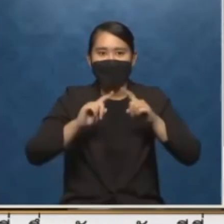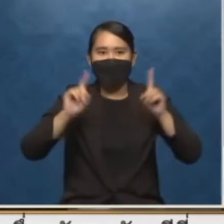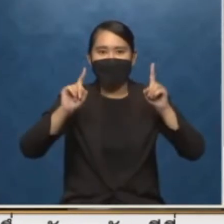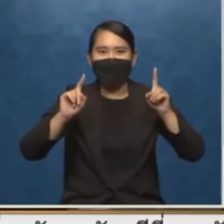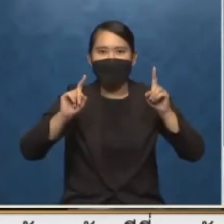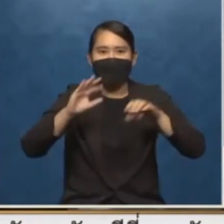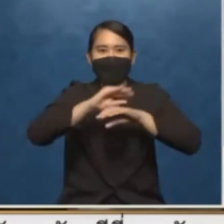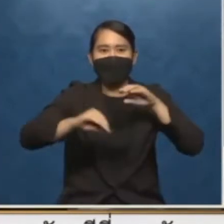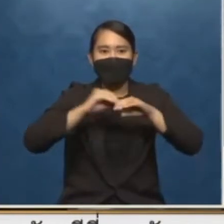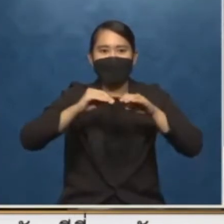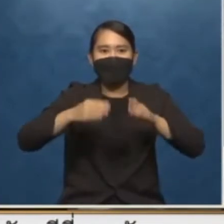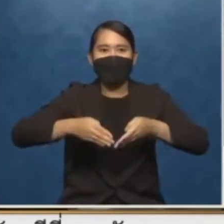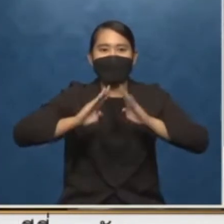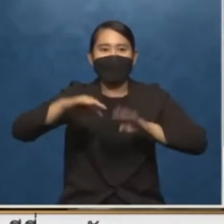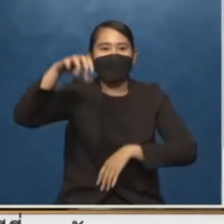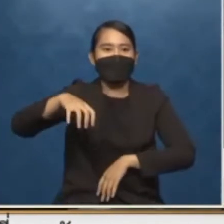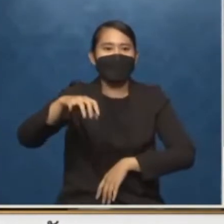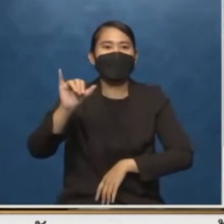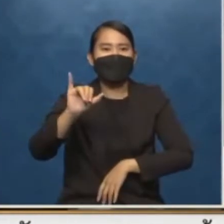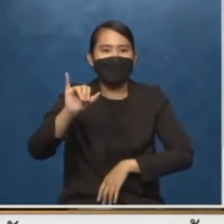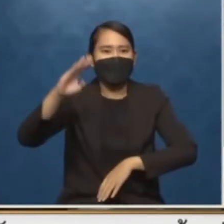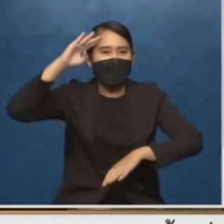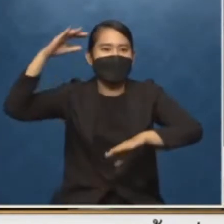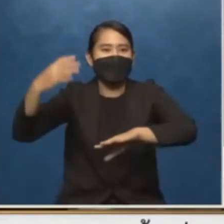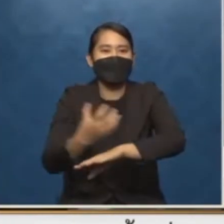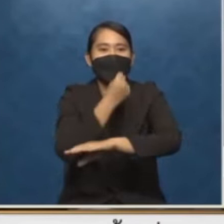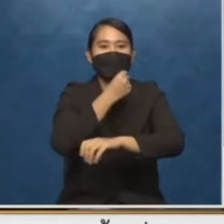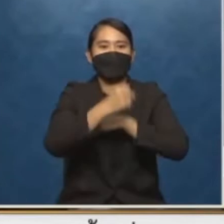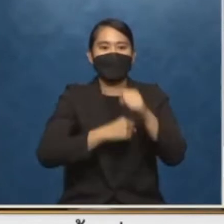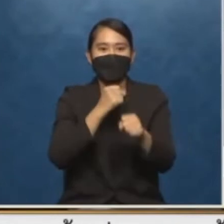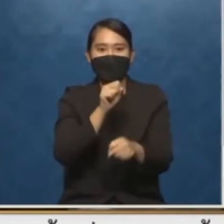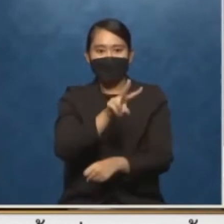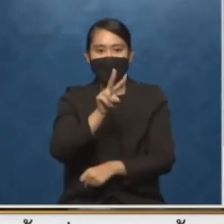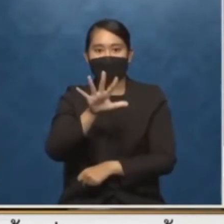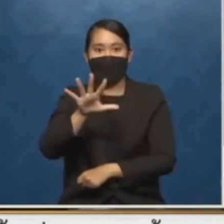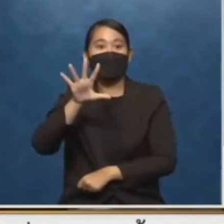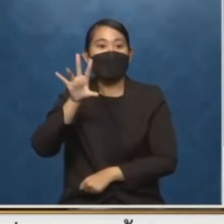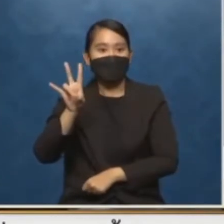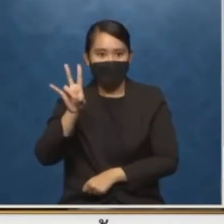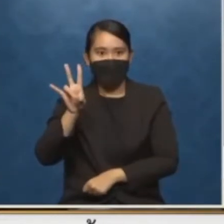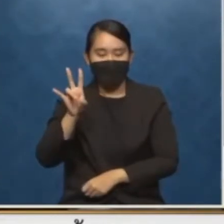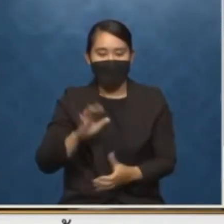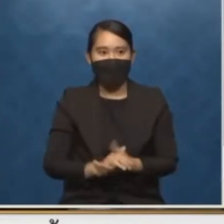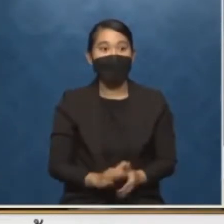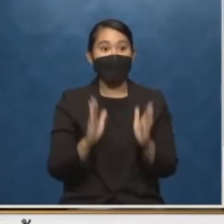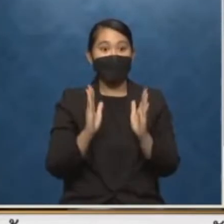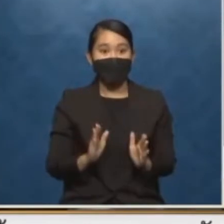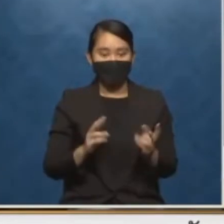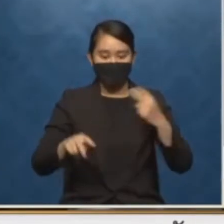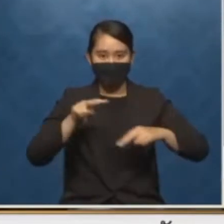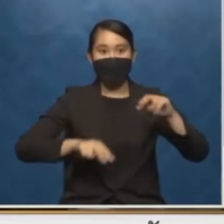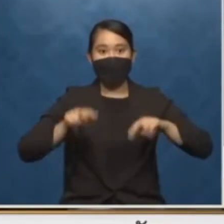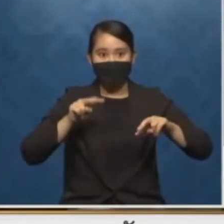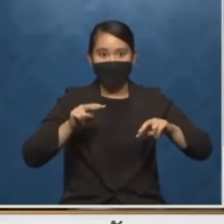ไม่ตั้งปรากฏว่าถูกรัฐประหารในปี57ซึ่งเรื่องนี้ผู้ตรวจของกระทรวงเองลง